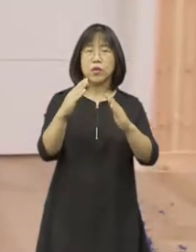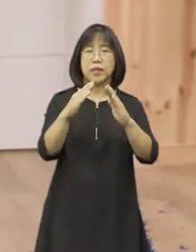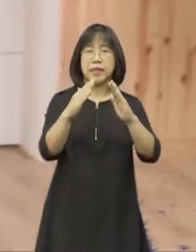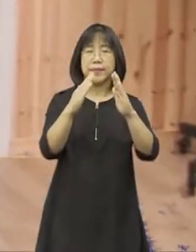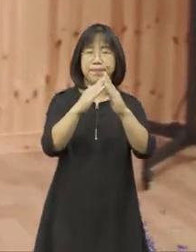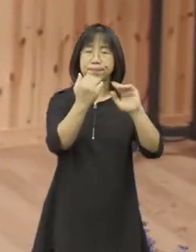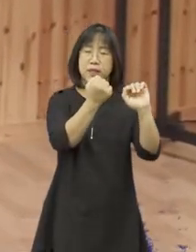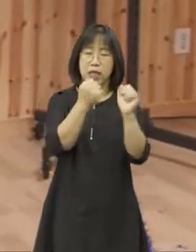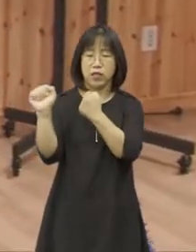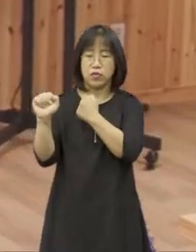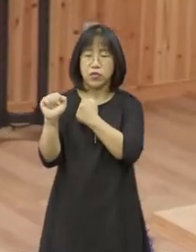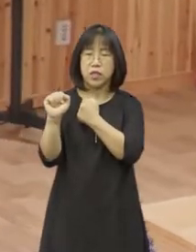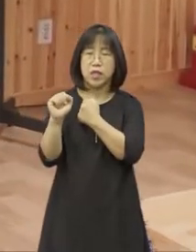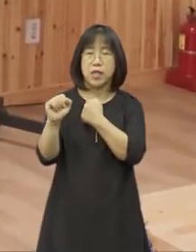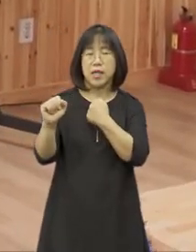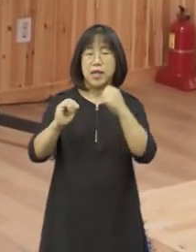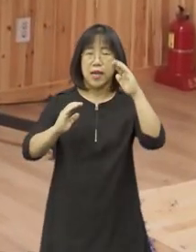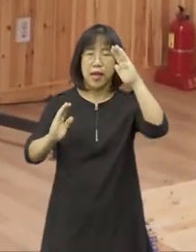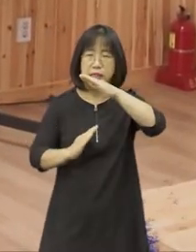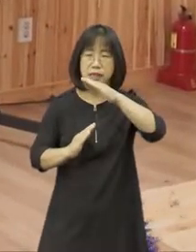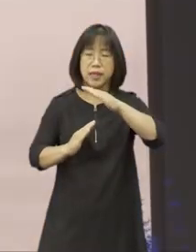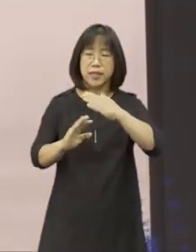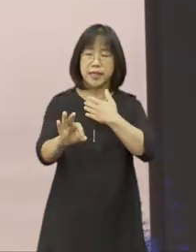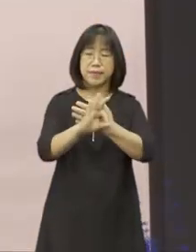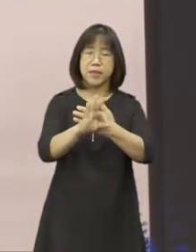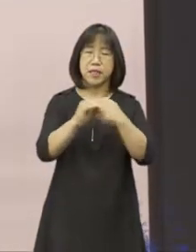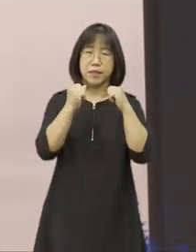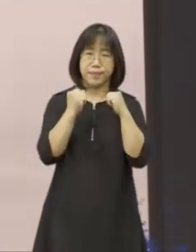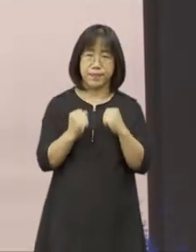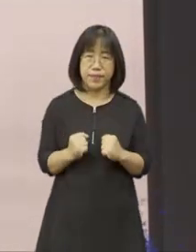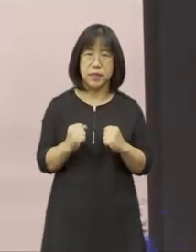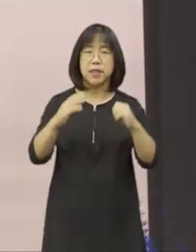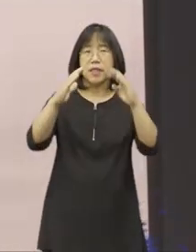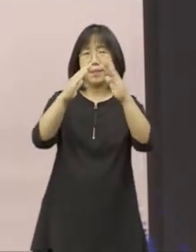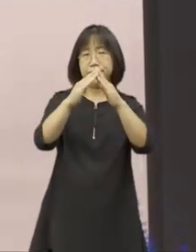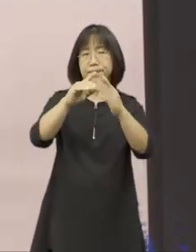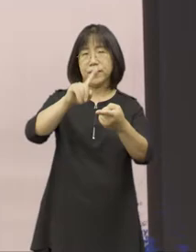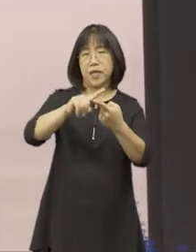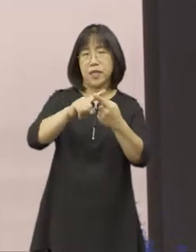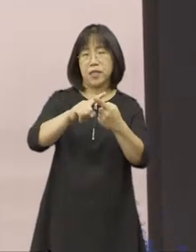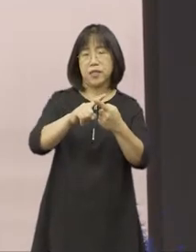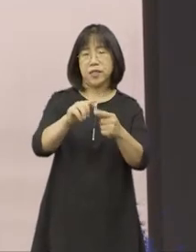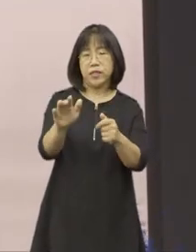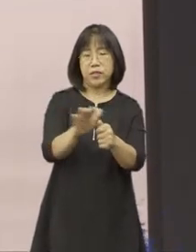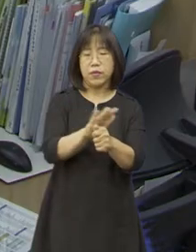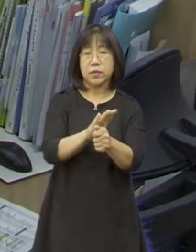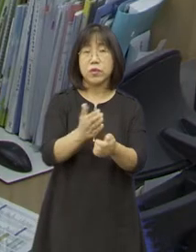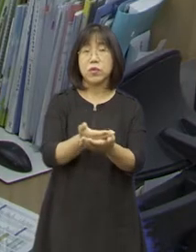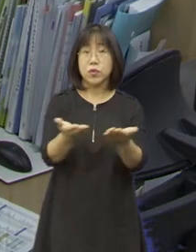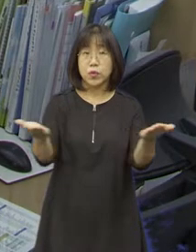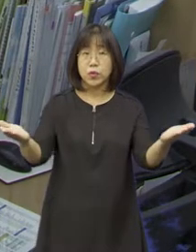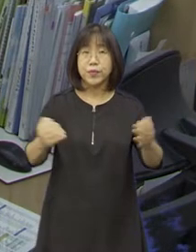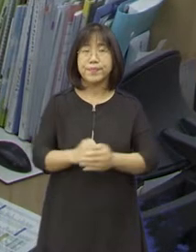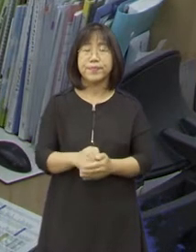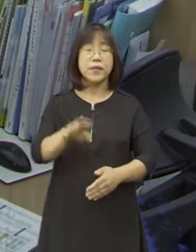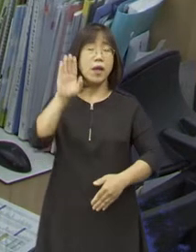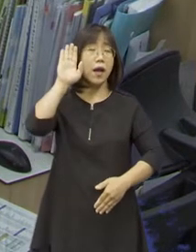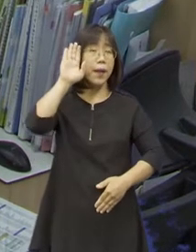임시로 머물 수 있는 드림하우스인 주거 울타리 등 위기 청소년을 위한 다양한 서비스를 제공하고